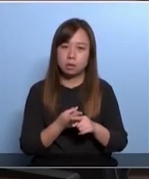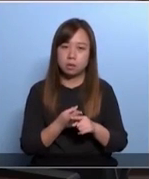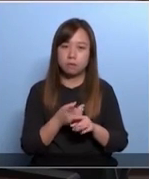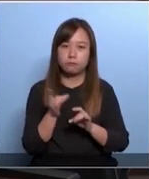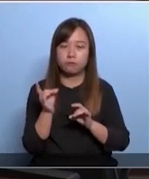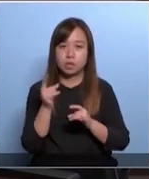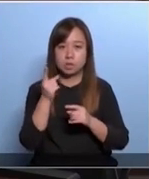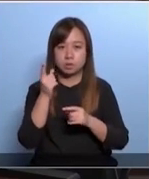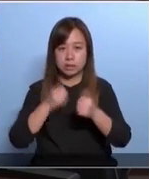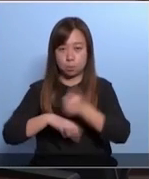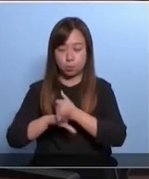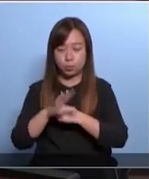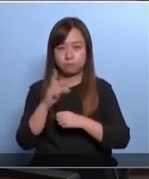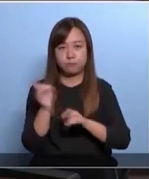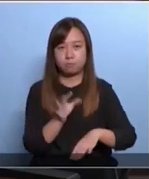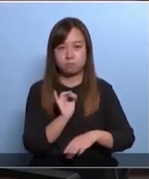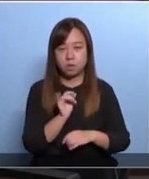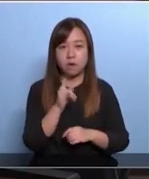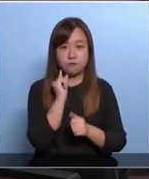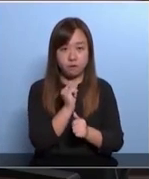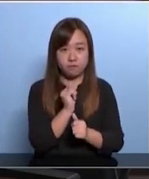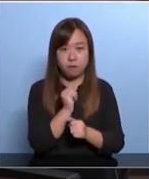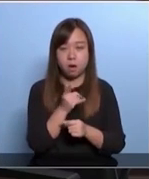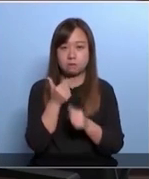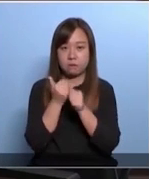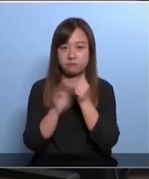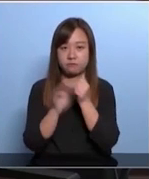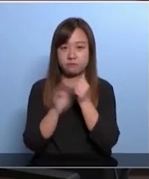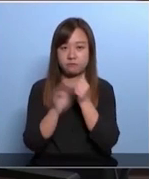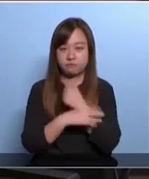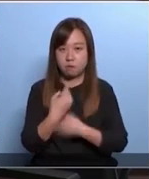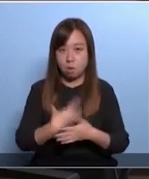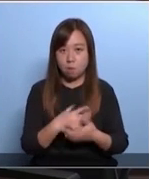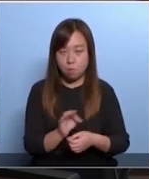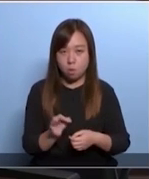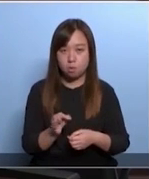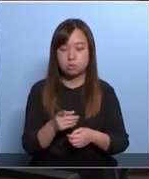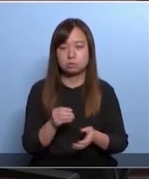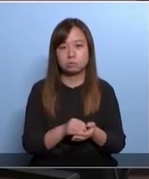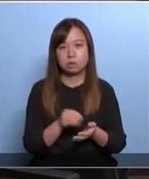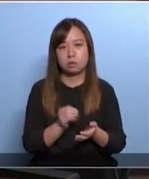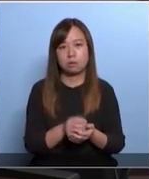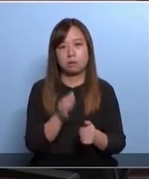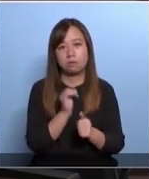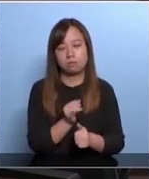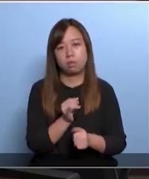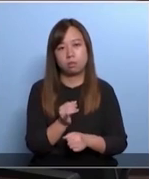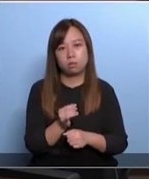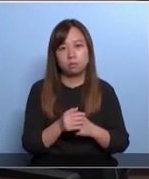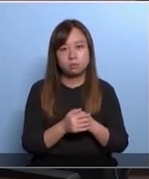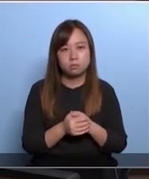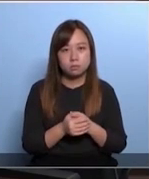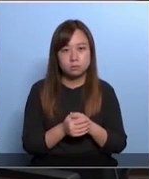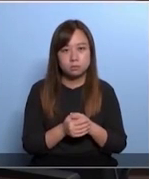棄，犯法不守法律就一定要面對有關嘅後果。